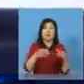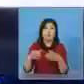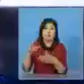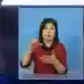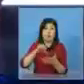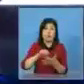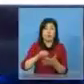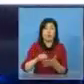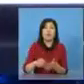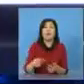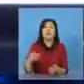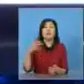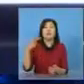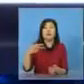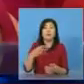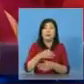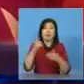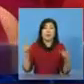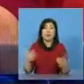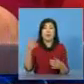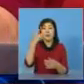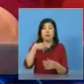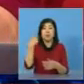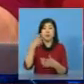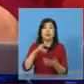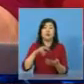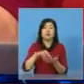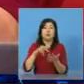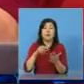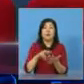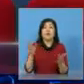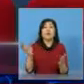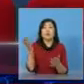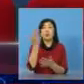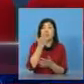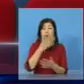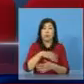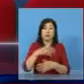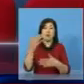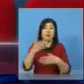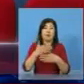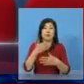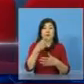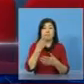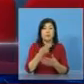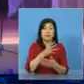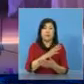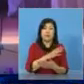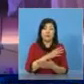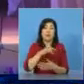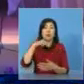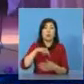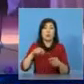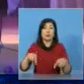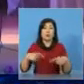күні 20-дан астам вокалдық топ пен би ансамблі, кино және бейнелеу студиялары өнер көрсетті. Шараның мақсаты рухани жаңғыру